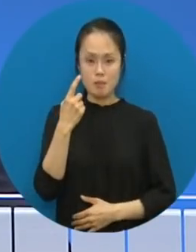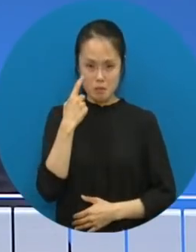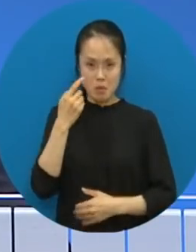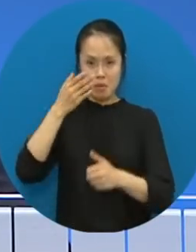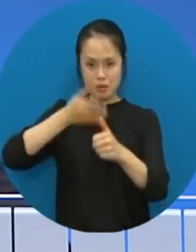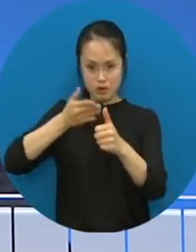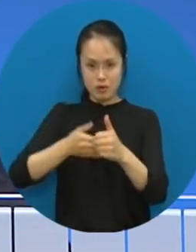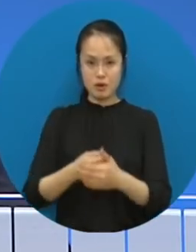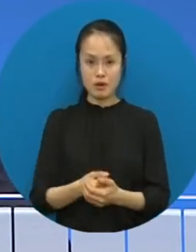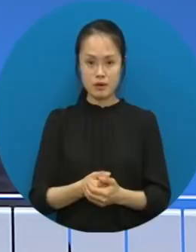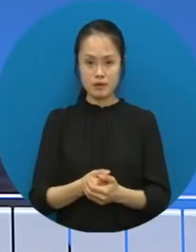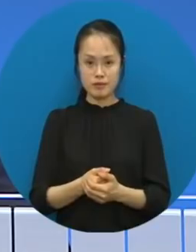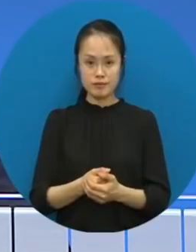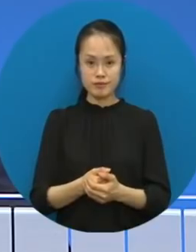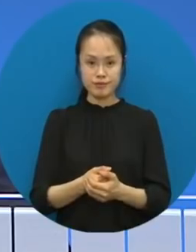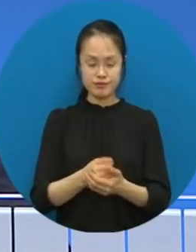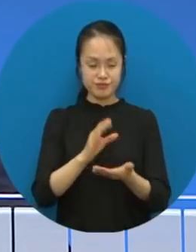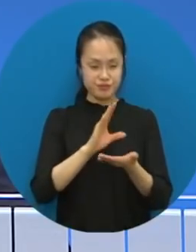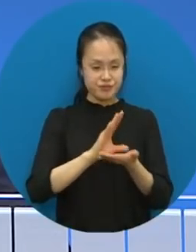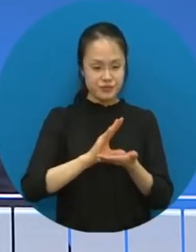떠난 것이 어떠했는지,